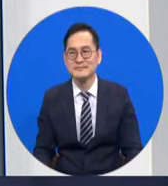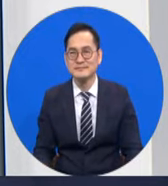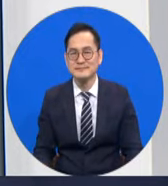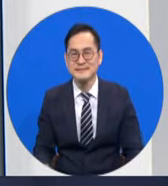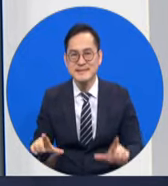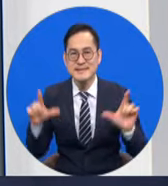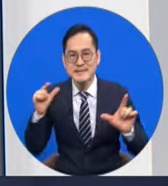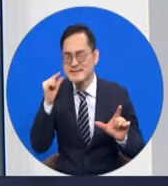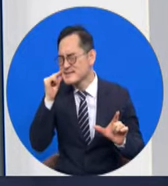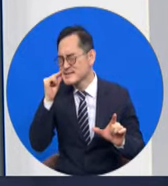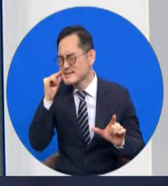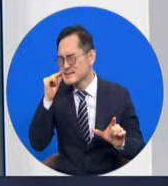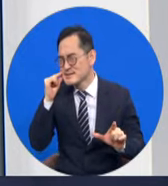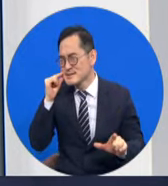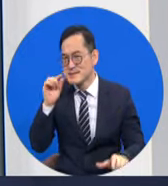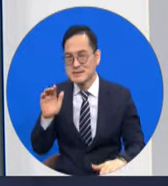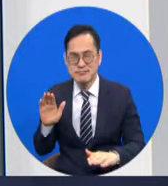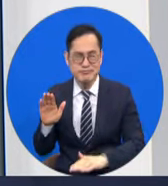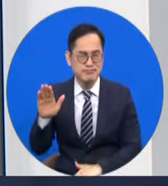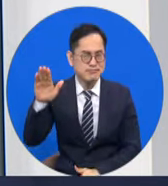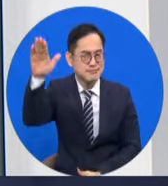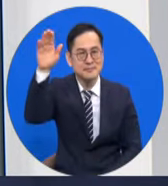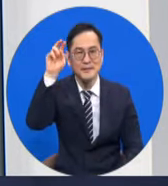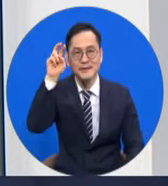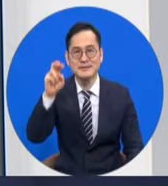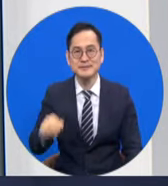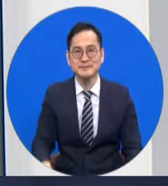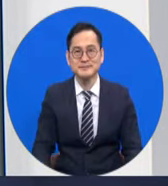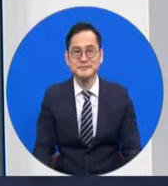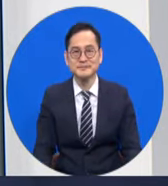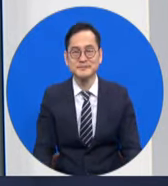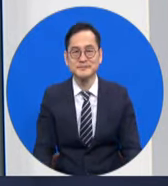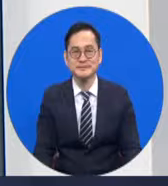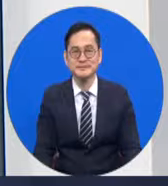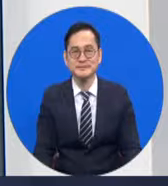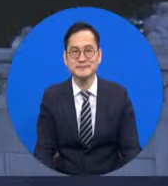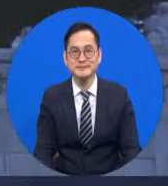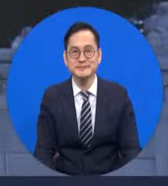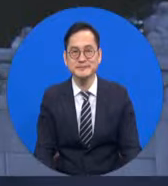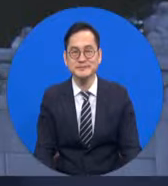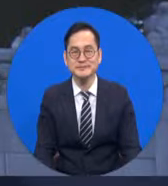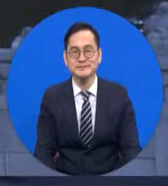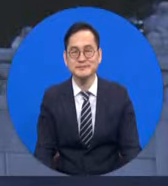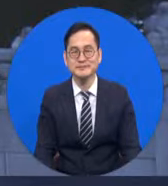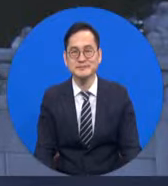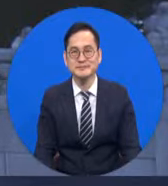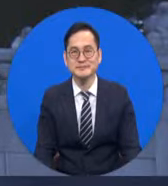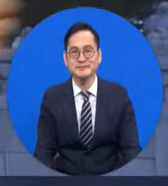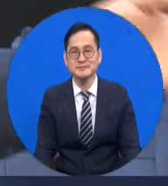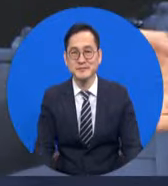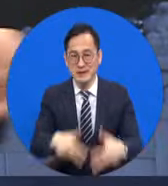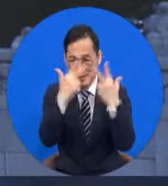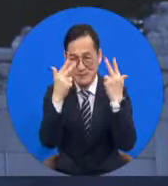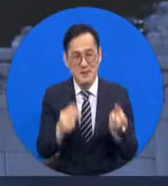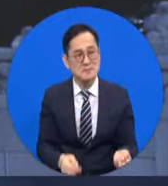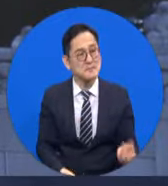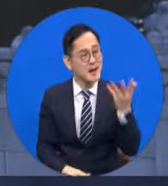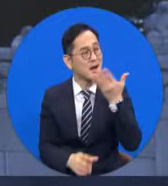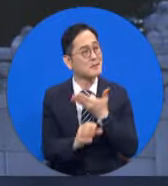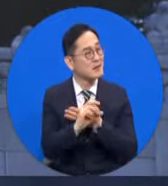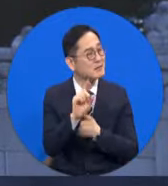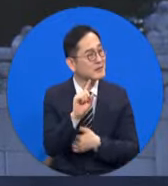빅3 안에 들어갈 정도로 굉장히 높아지지 않을까 저는 그런 생각이 듭니다. 네. 그렇다면 이재명 후보가 이길 경우는?